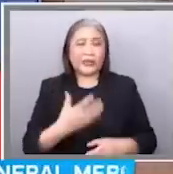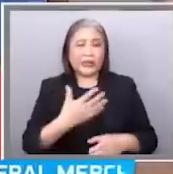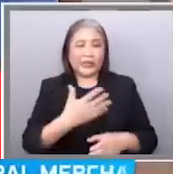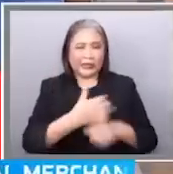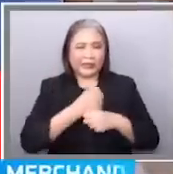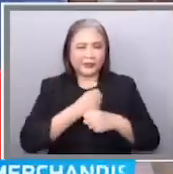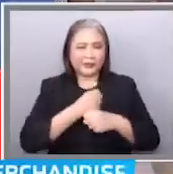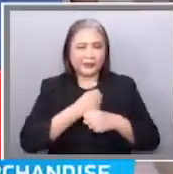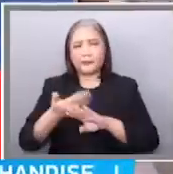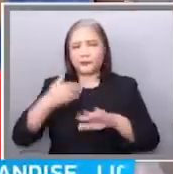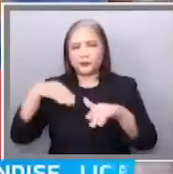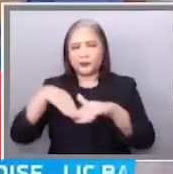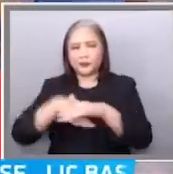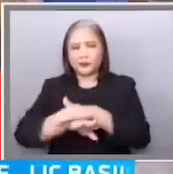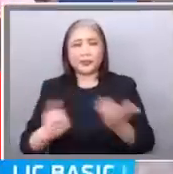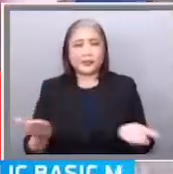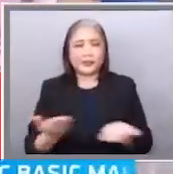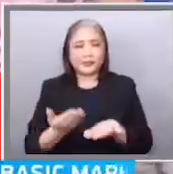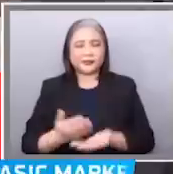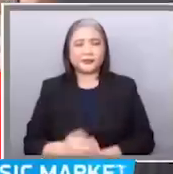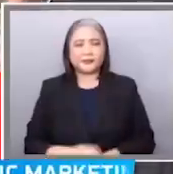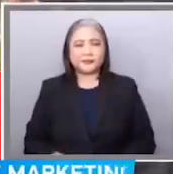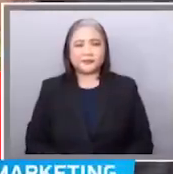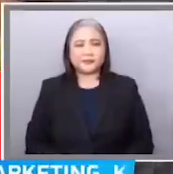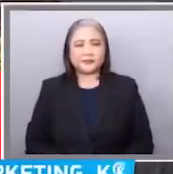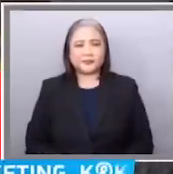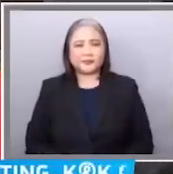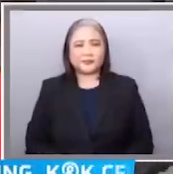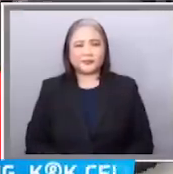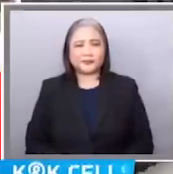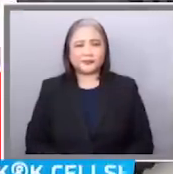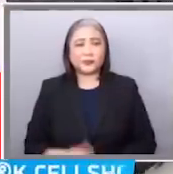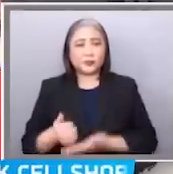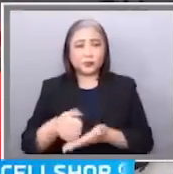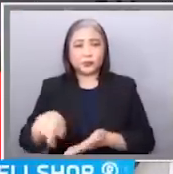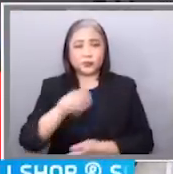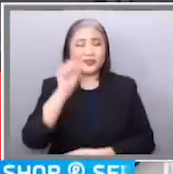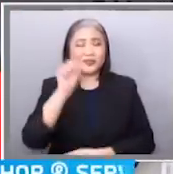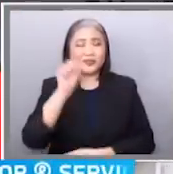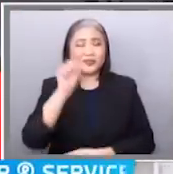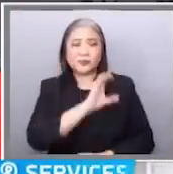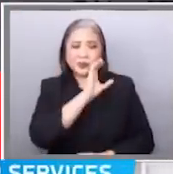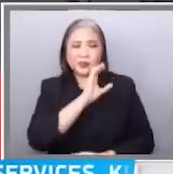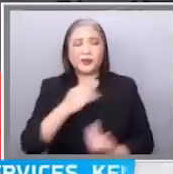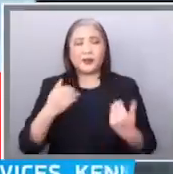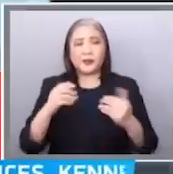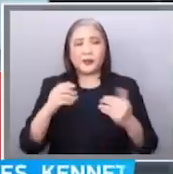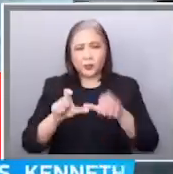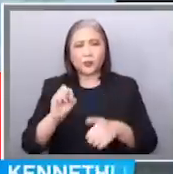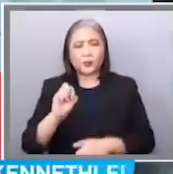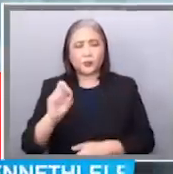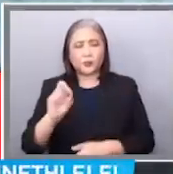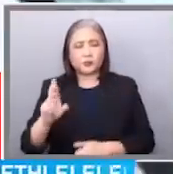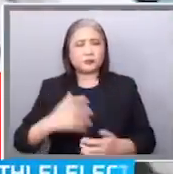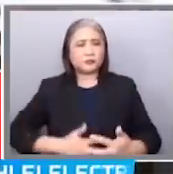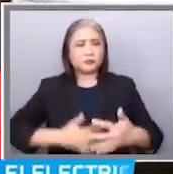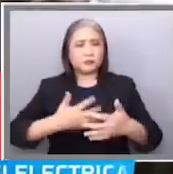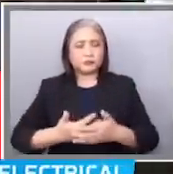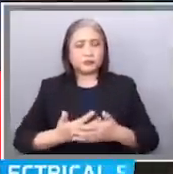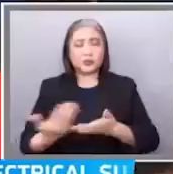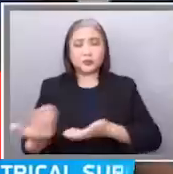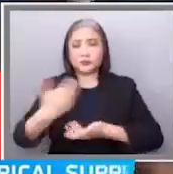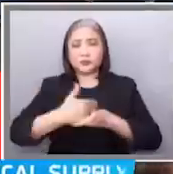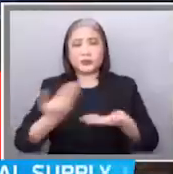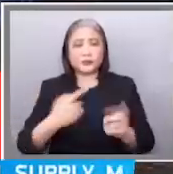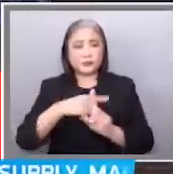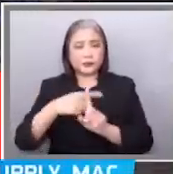entrada. Para naman makatulong sa mga senior citizen, mga PWD at maging mga buntis na dadalaw dito, may libreng sakay ang